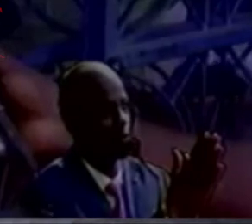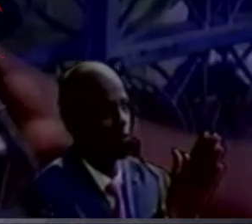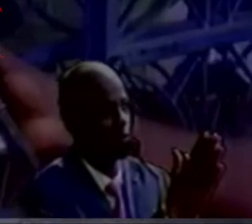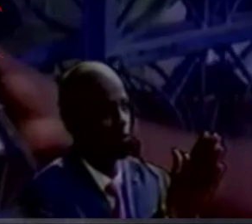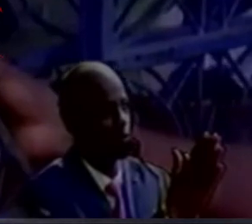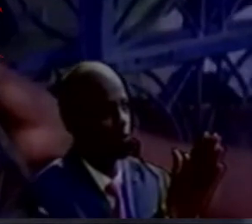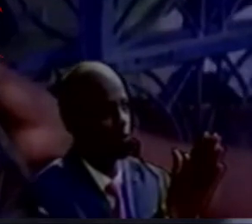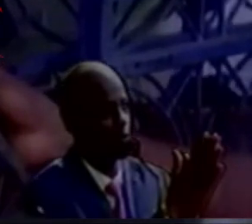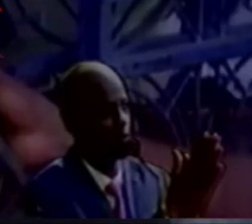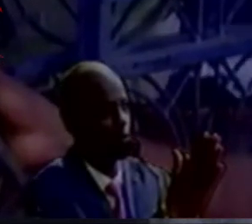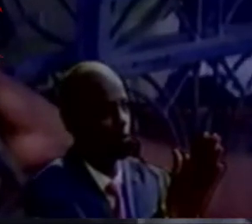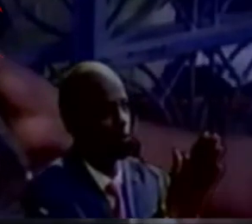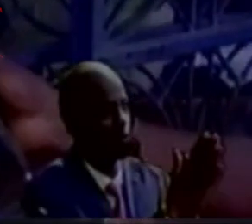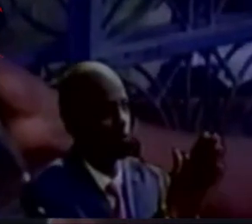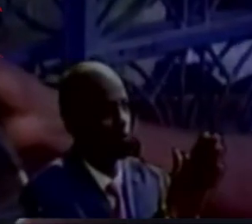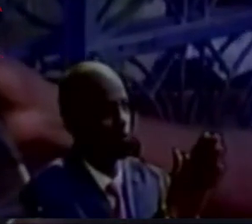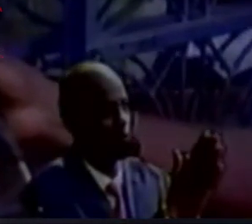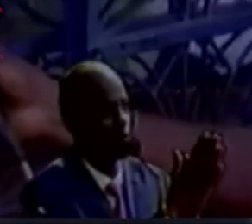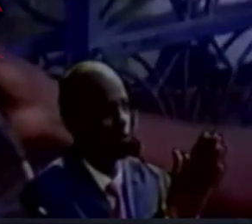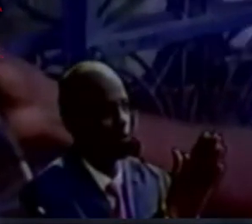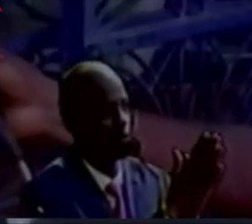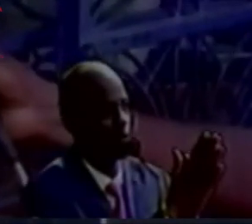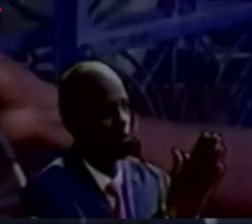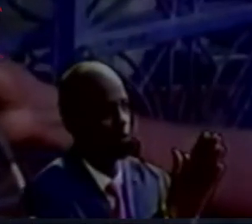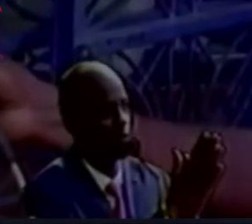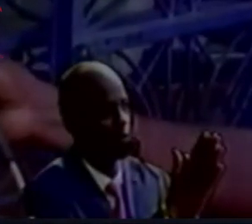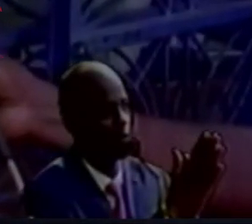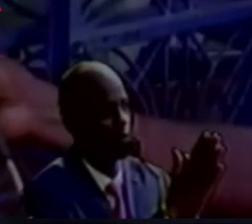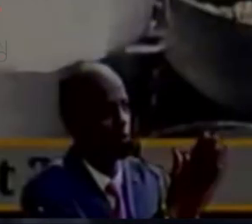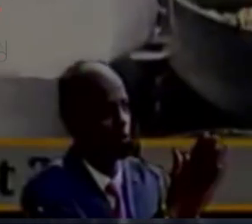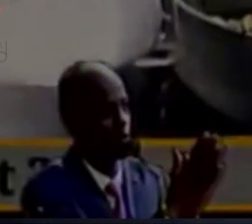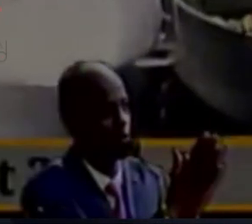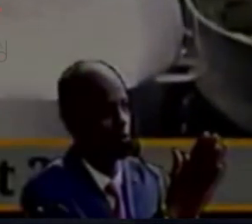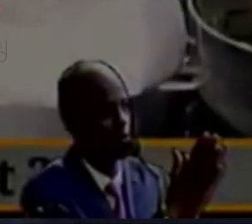champ de masse pour me passer là pour rentrer là. Et voilà, elle a me posé aujourd'hui à là.